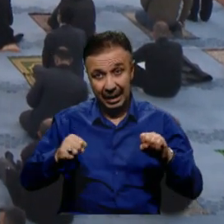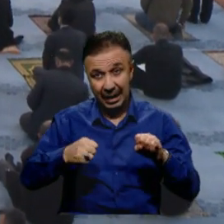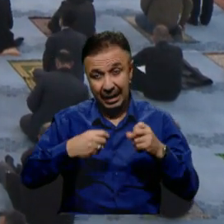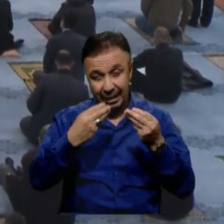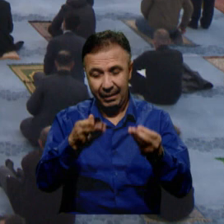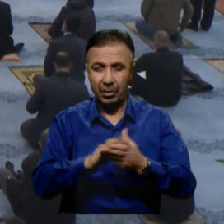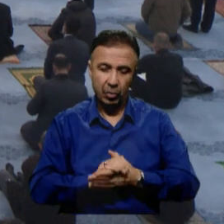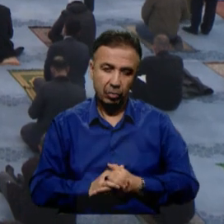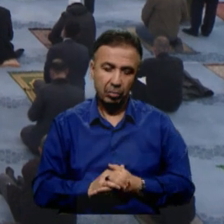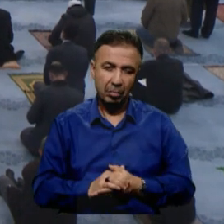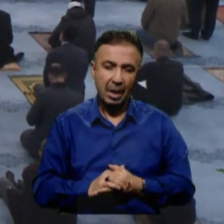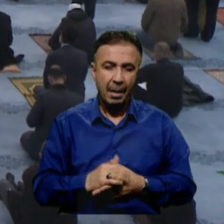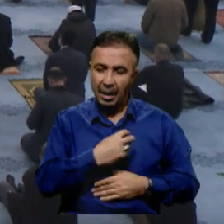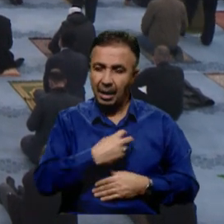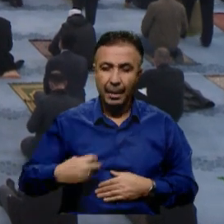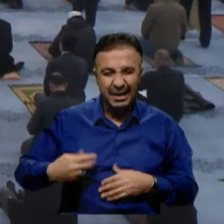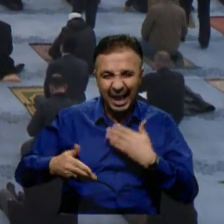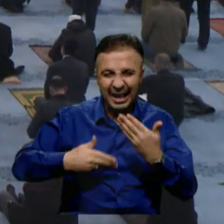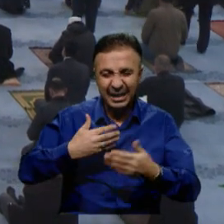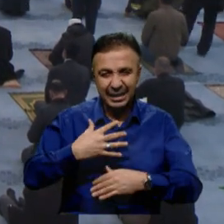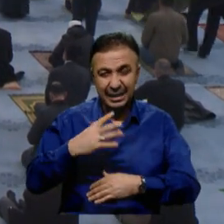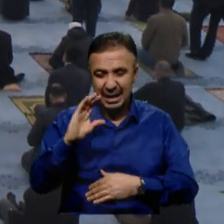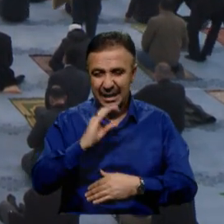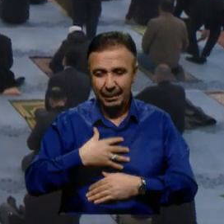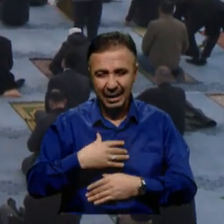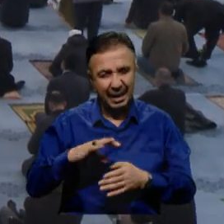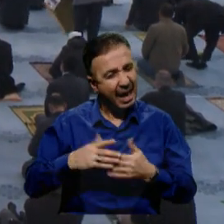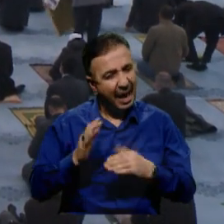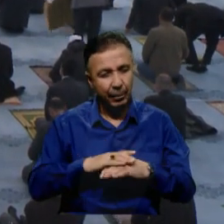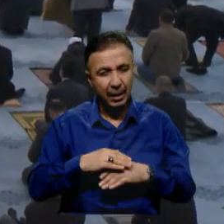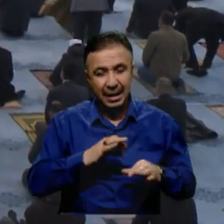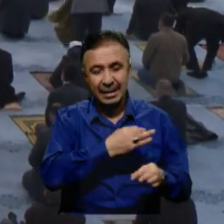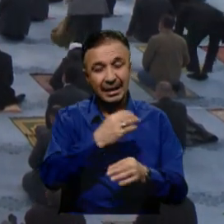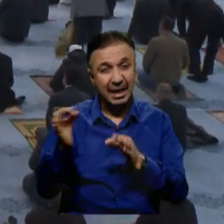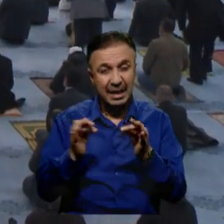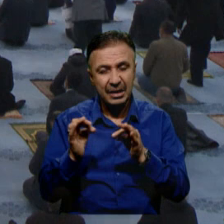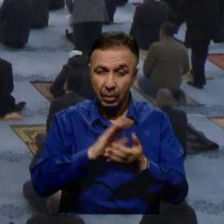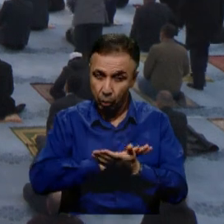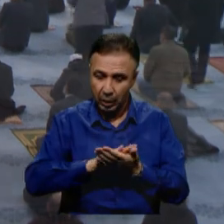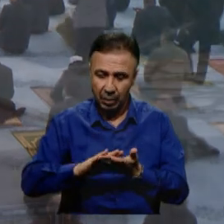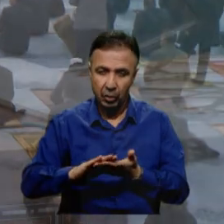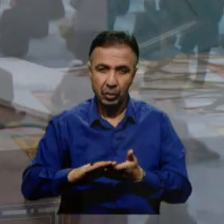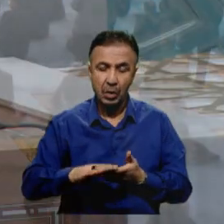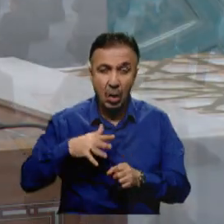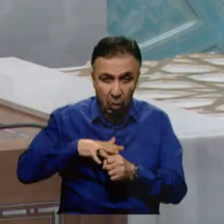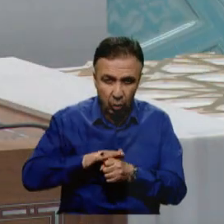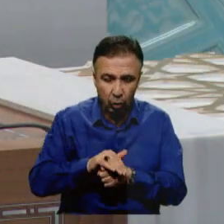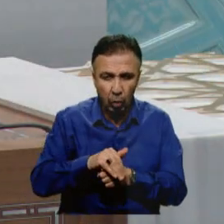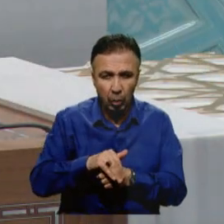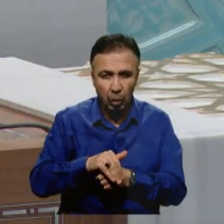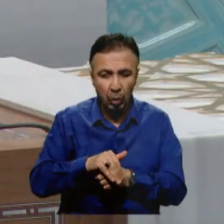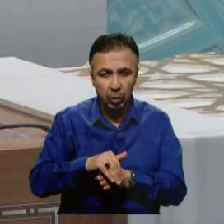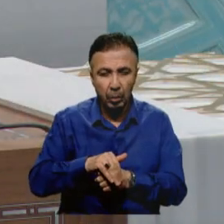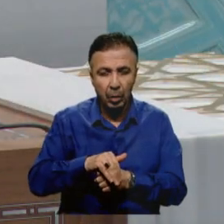Efendimizin anlattığı din ne yapıyor? Allah'la ilişkileri, insanlarla ilişkileri düzenliyor. Zulmü ortadan kaldırıyor,